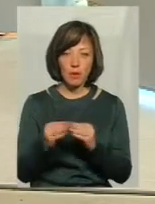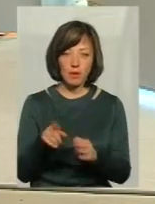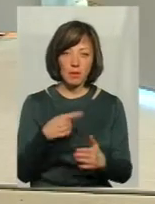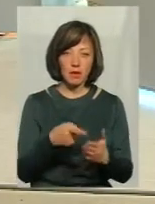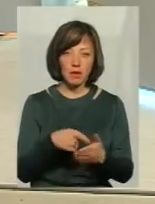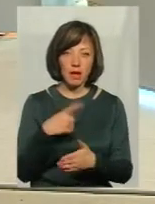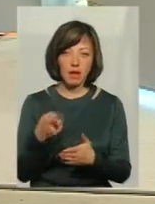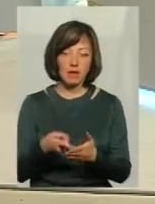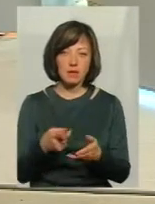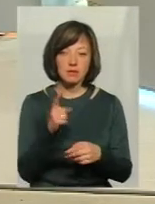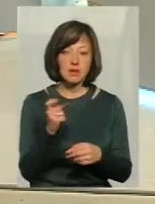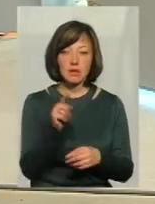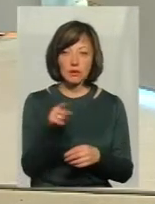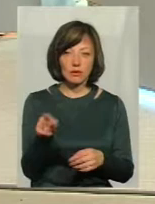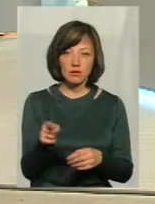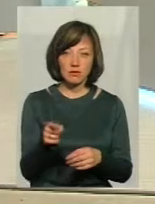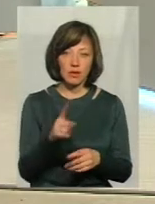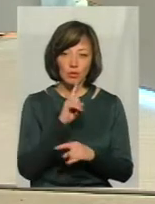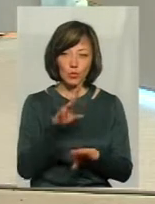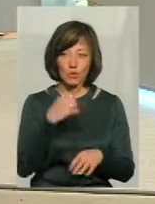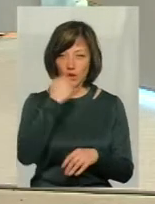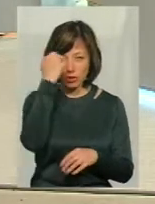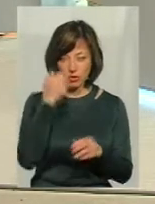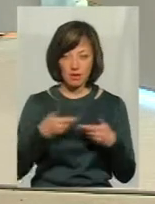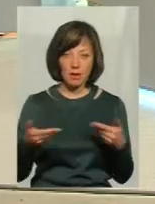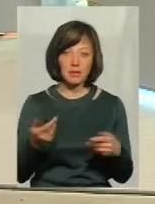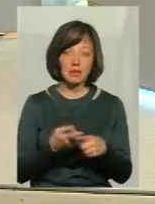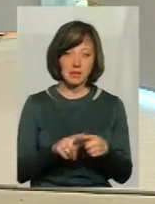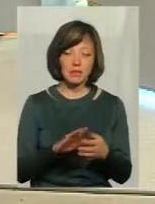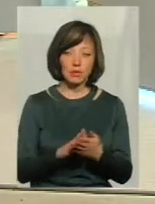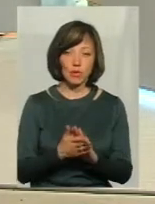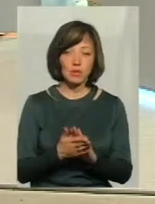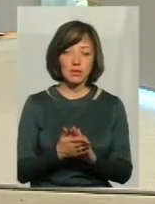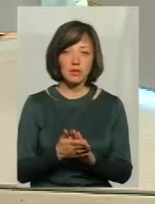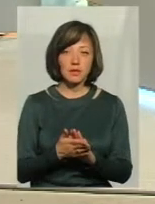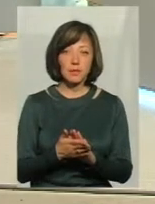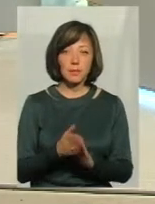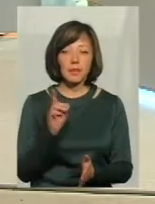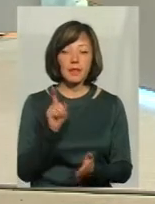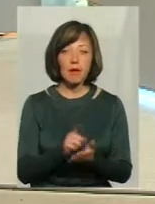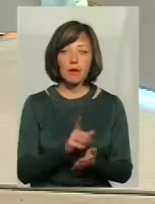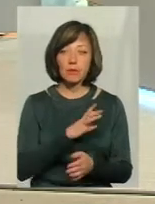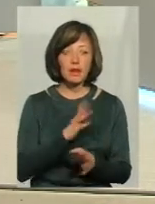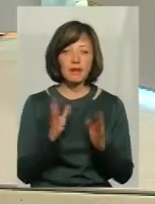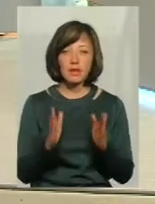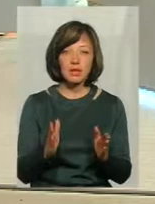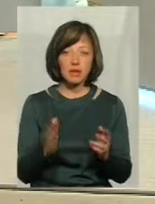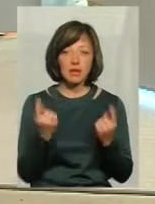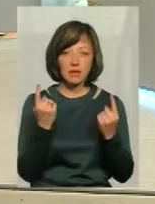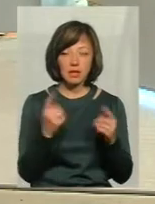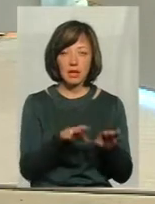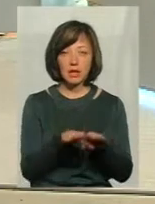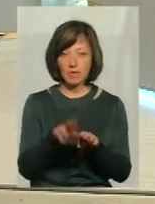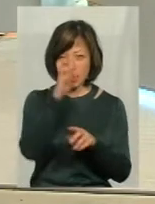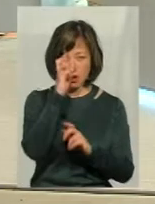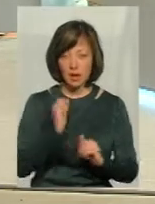питань, за які вони точно не будуть нам вдячні. І ця ситуація, насправді, вона має бути не тільки на глобальних рівнях